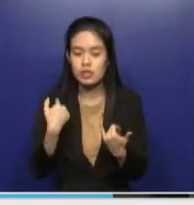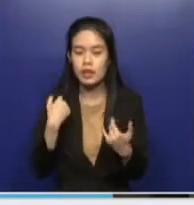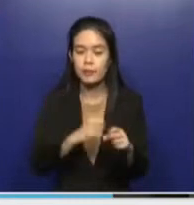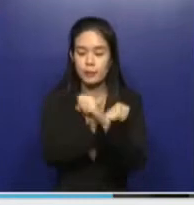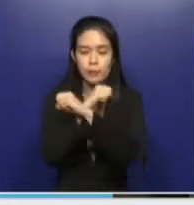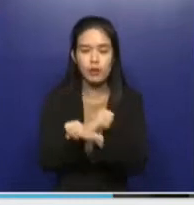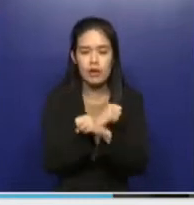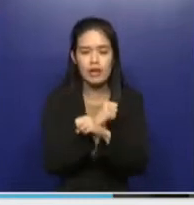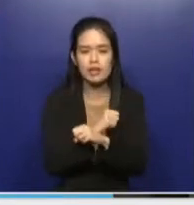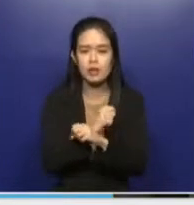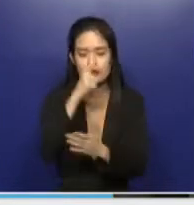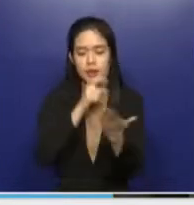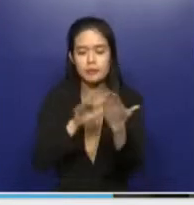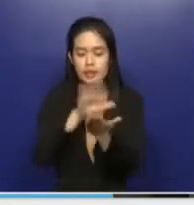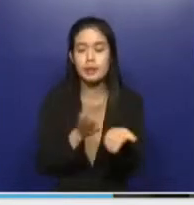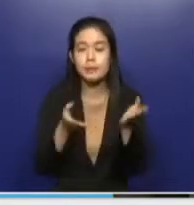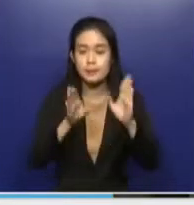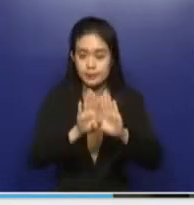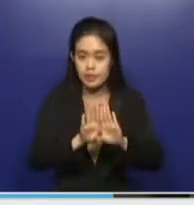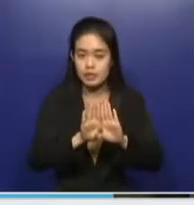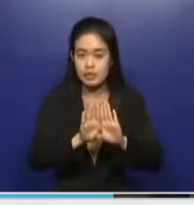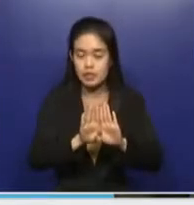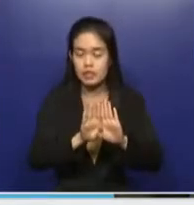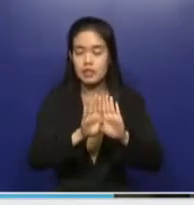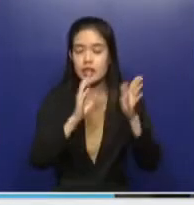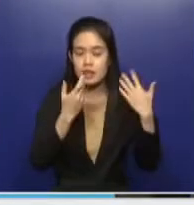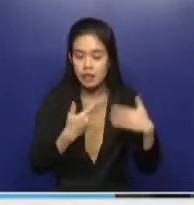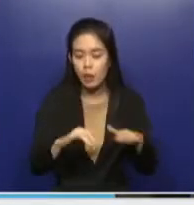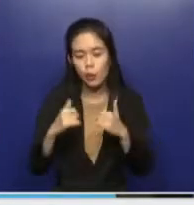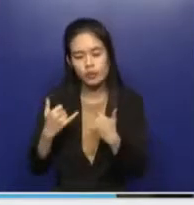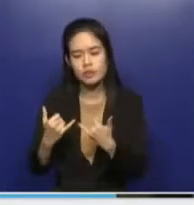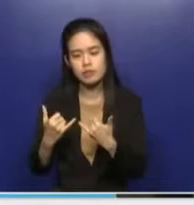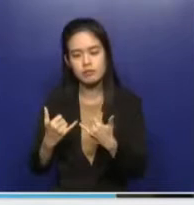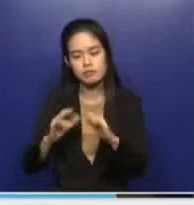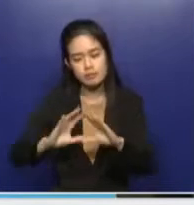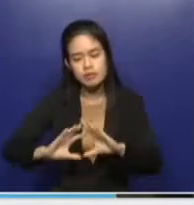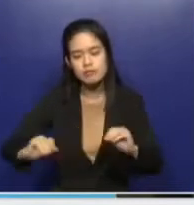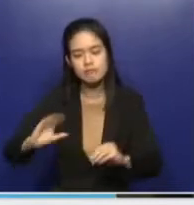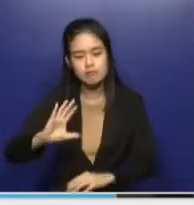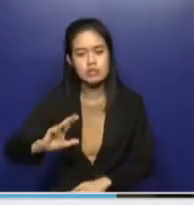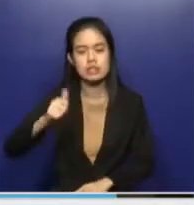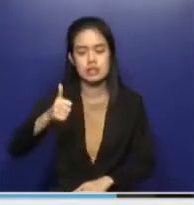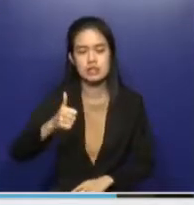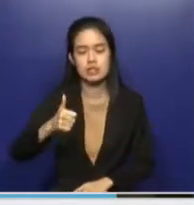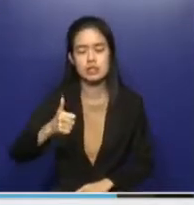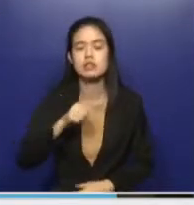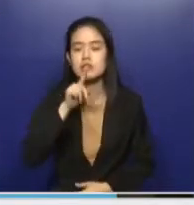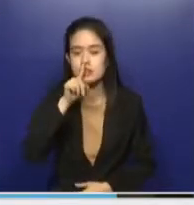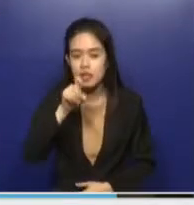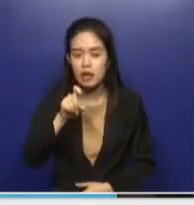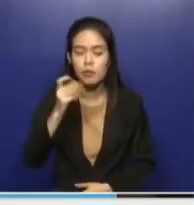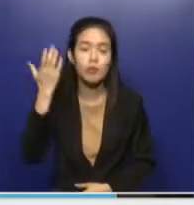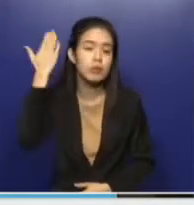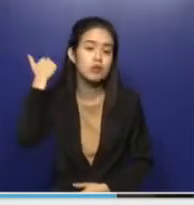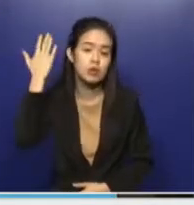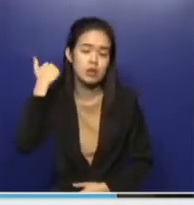ดเมืองหรือล็อกดาวน์นั้นและเราก็คลี่คลายออกมาจนถึงวันนี้เราต้องถามว่าในตอนนั้นเนี่ย